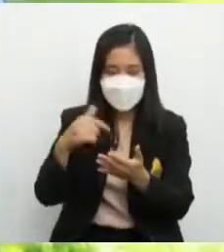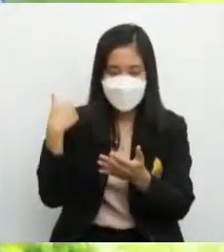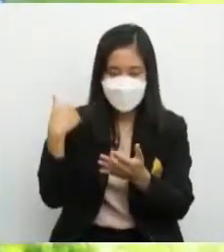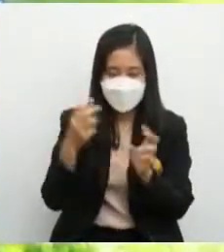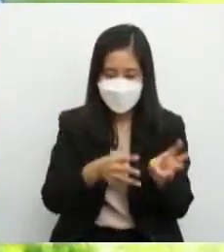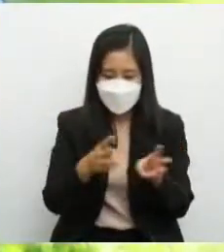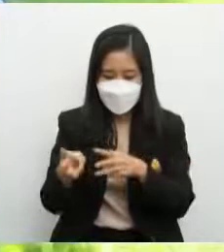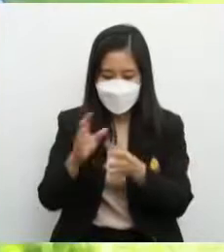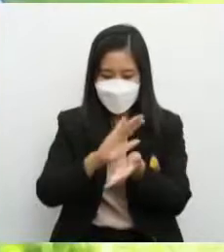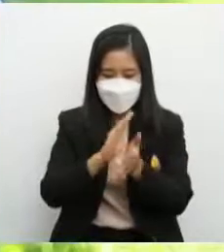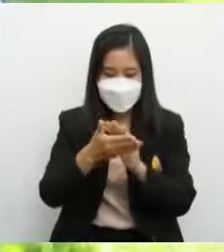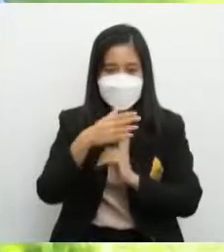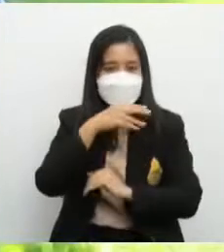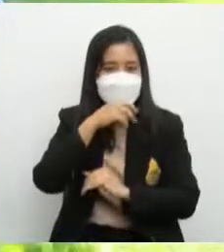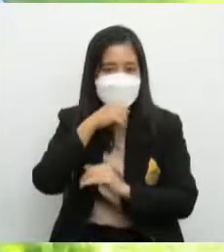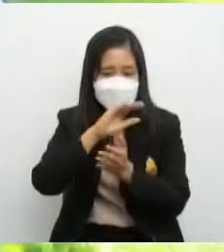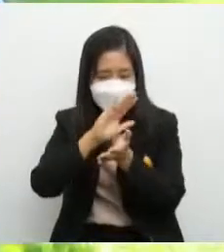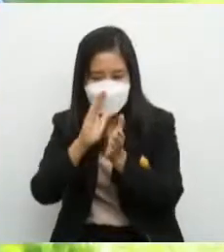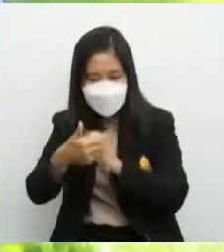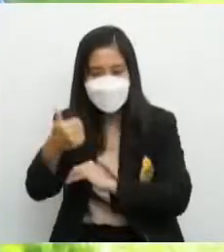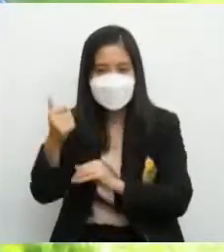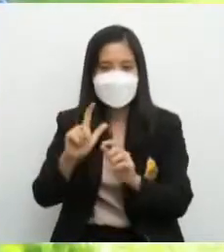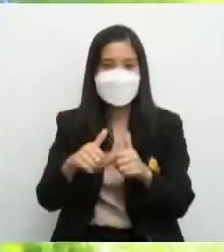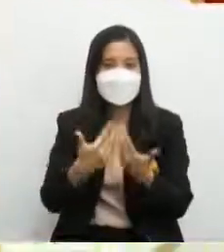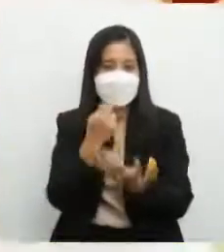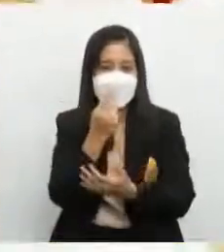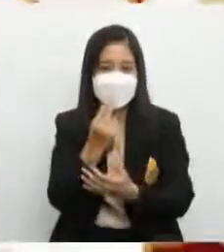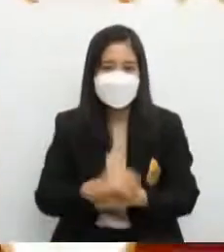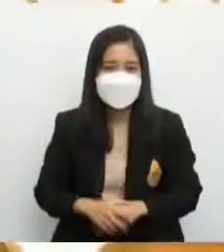การแปรรูปส้มอย่างไรบ้างไปรับชมพร้อมๆกันเลยครับ